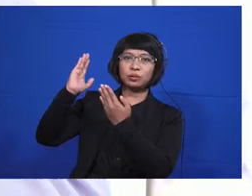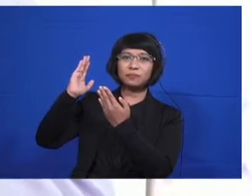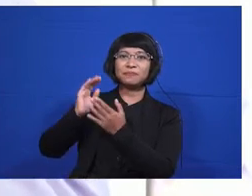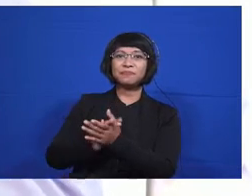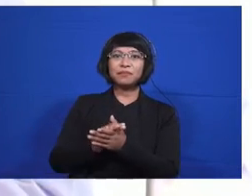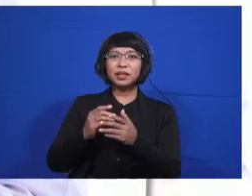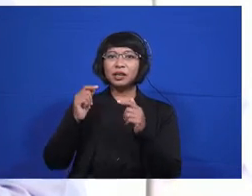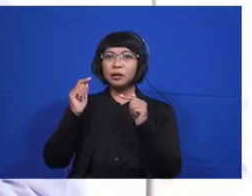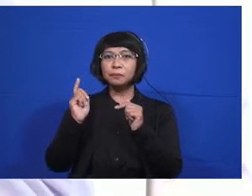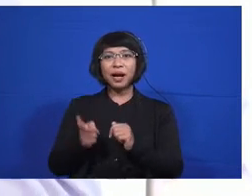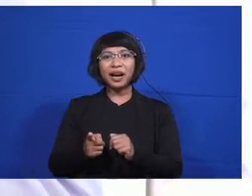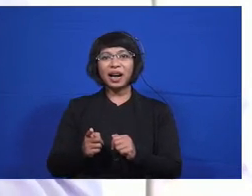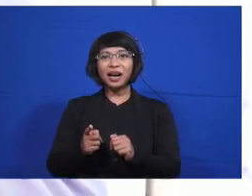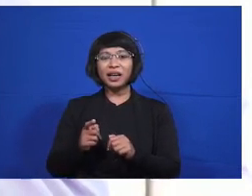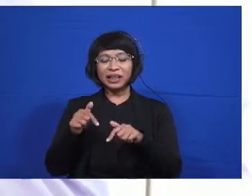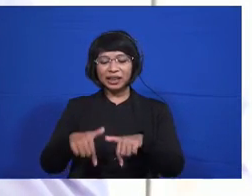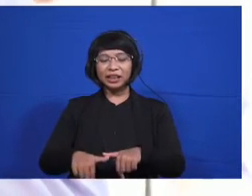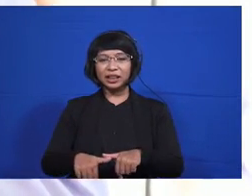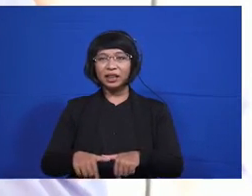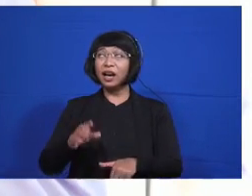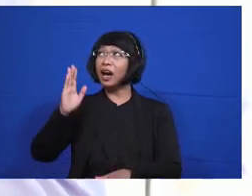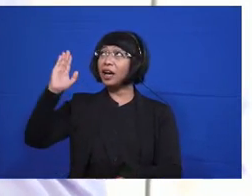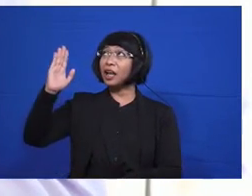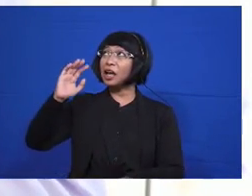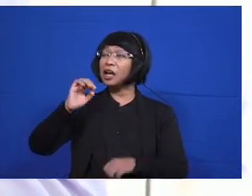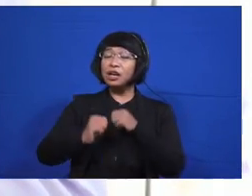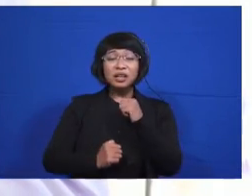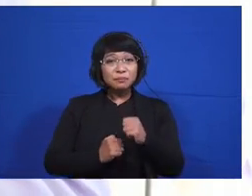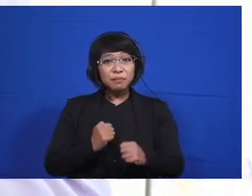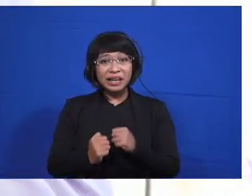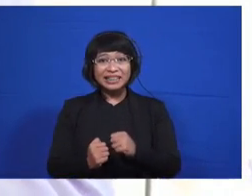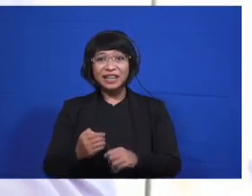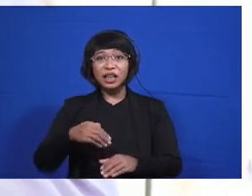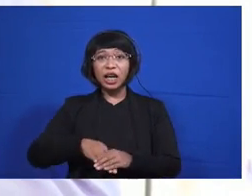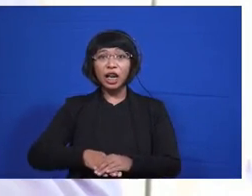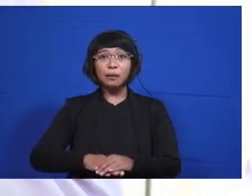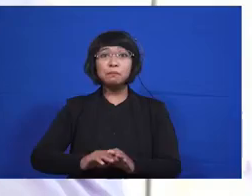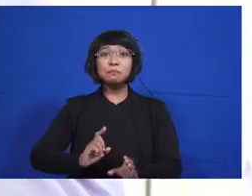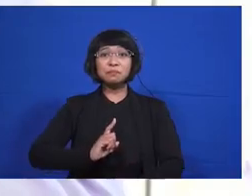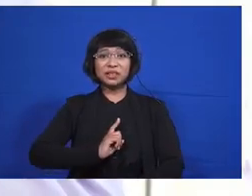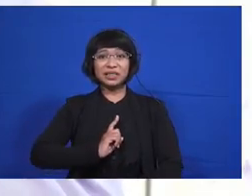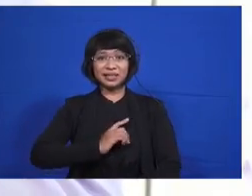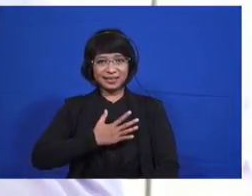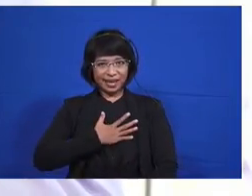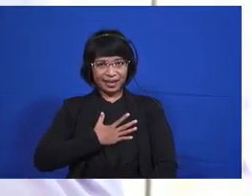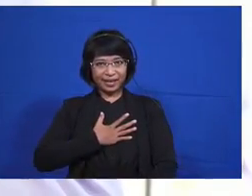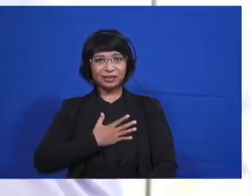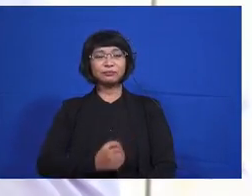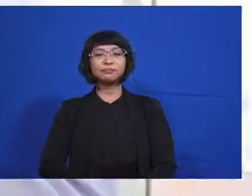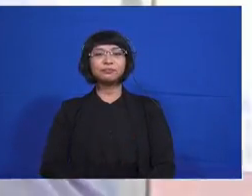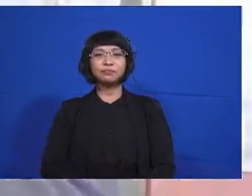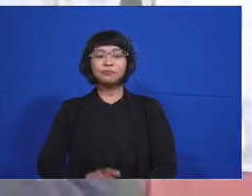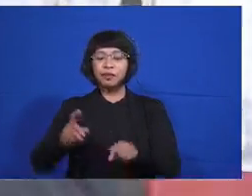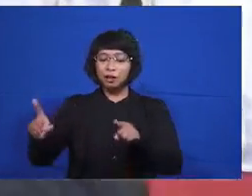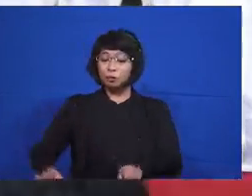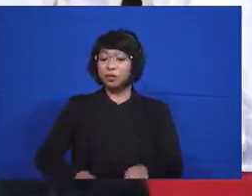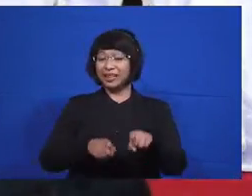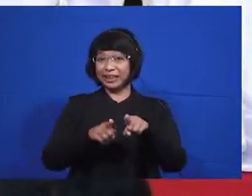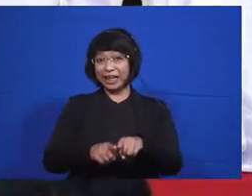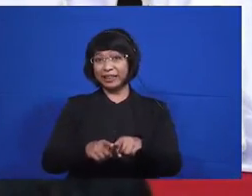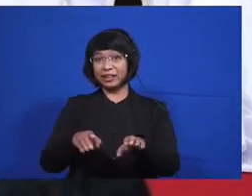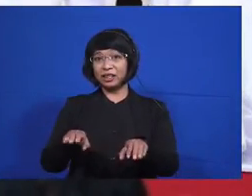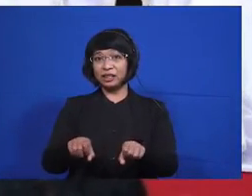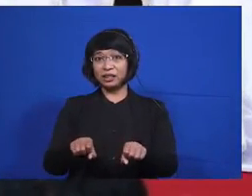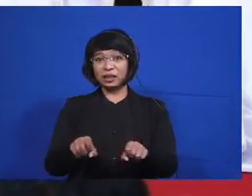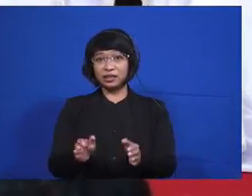Allah sendiri yang bekerja dalam diri saya. Iya, karena diakon selalu berusaha untuk dekat dengan Tuhan,